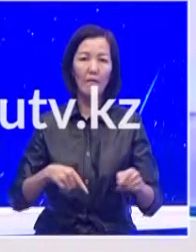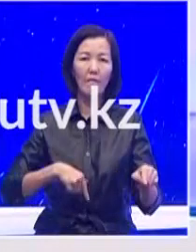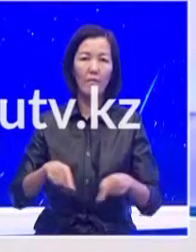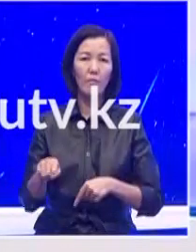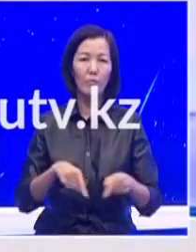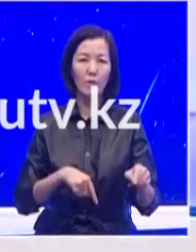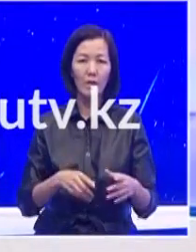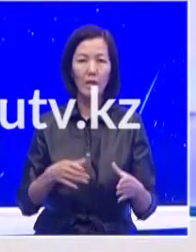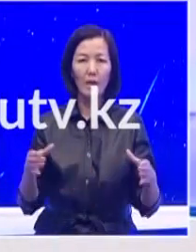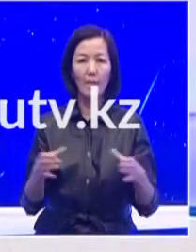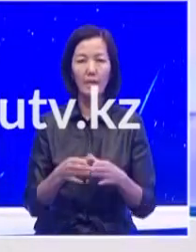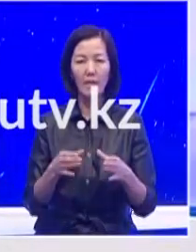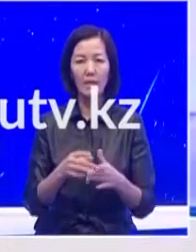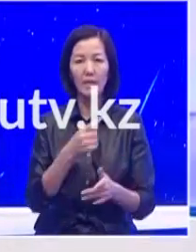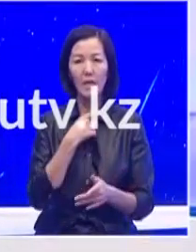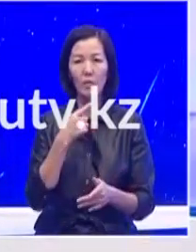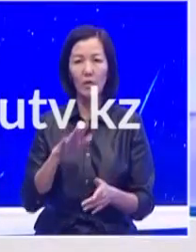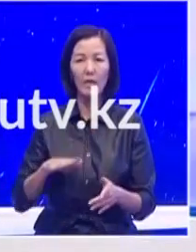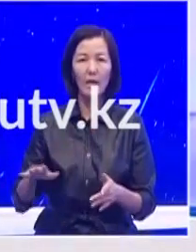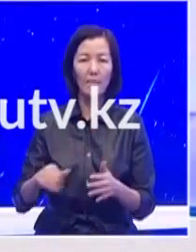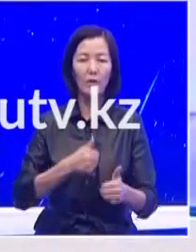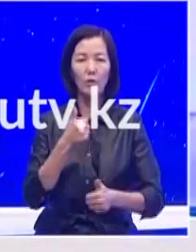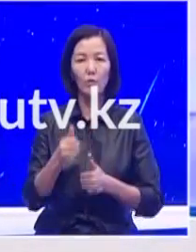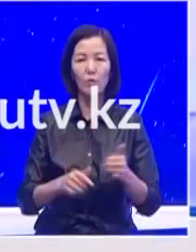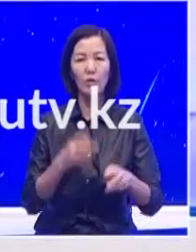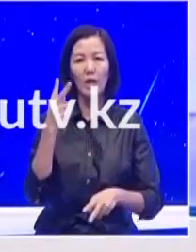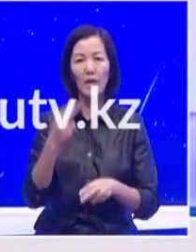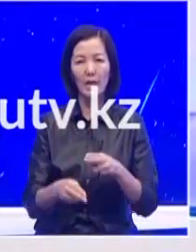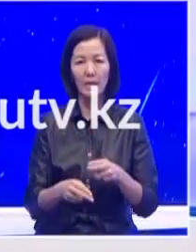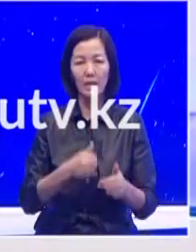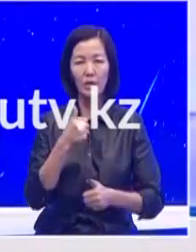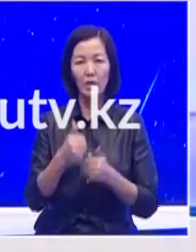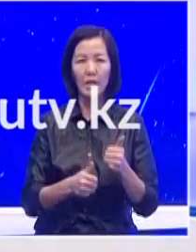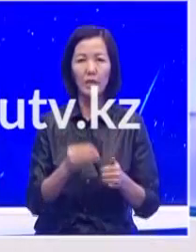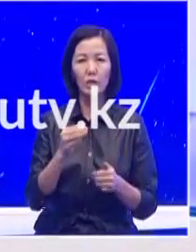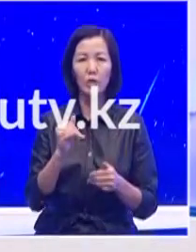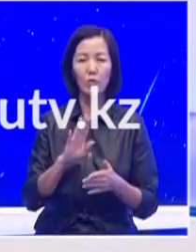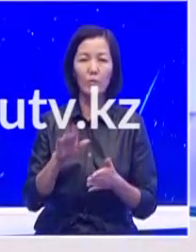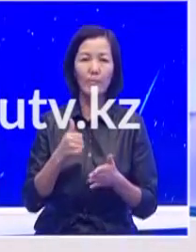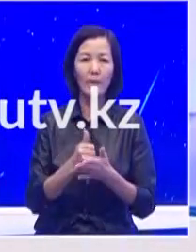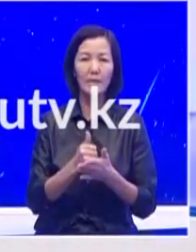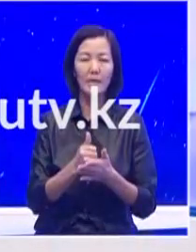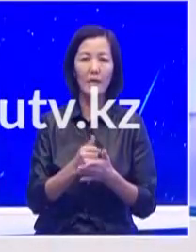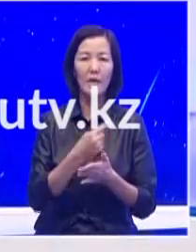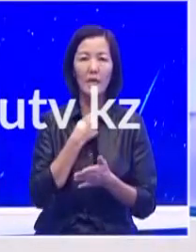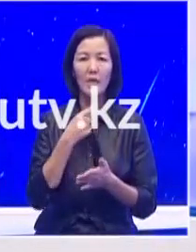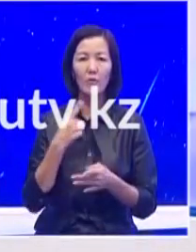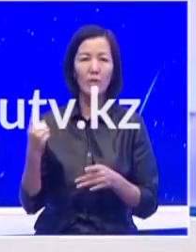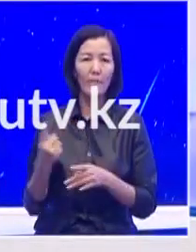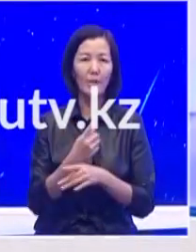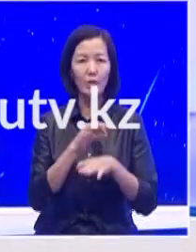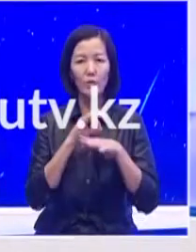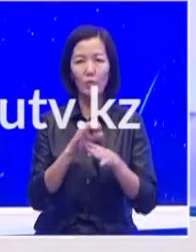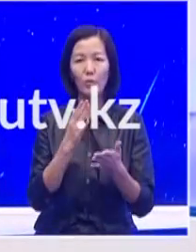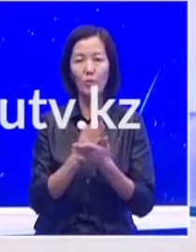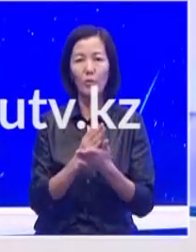Әуесқой шағын футбол лигасындағы командалар арасында Талдықорған аймақтық турнир аяқталды. Бұл жарыс Жетісудың бас шаһарында бірінші рет өтіп